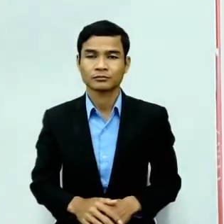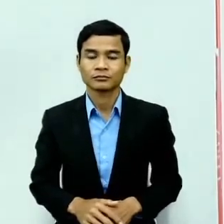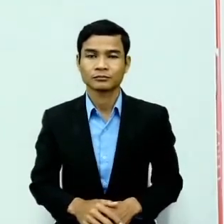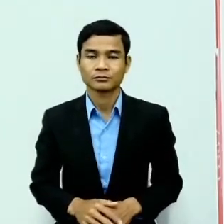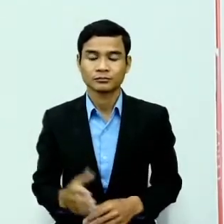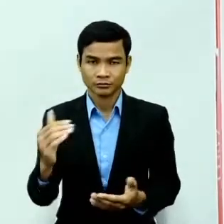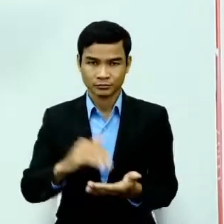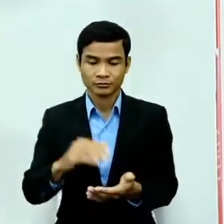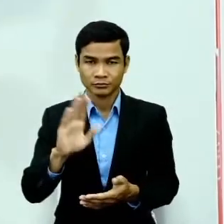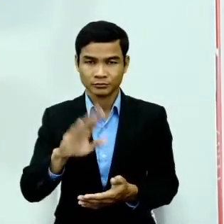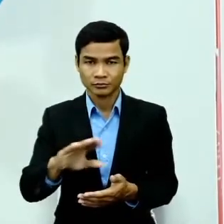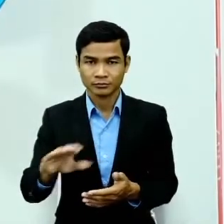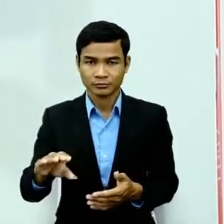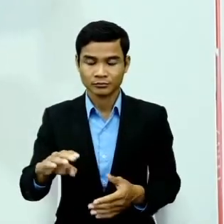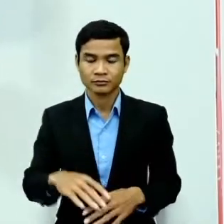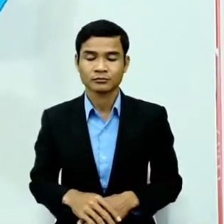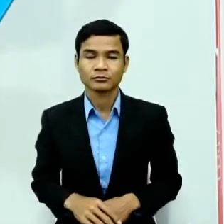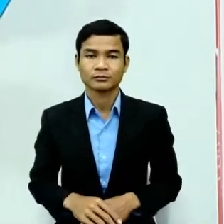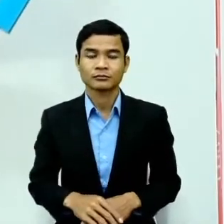một đồng tiền